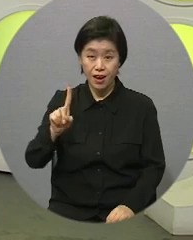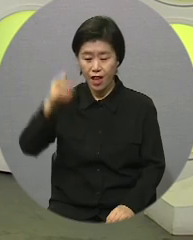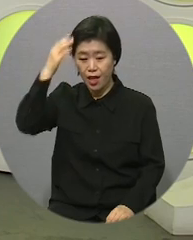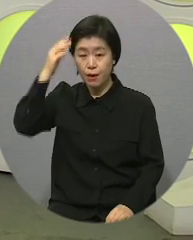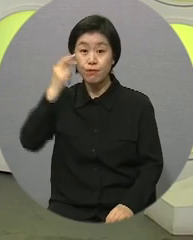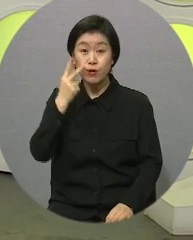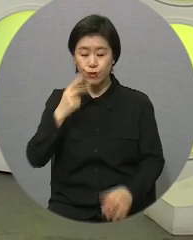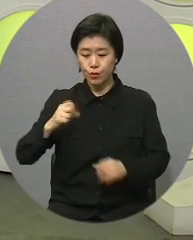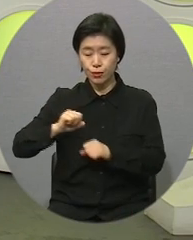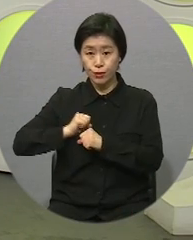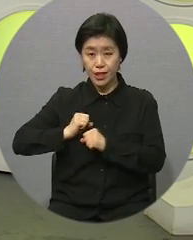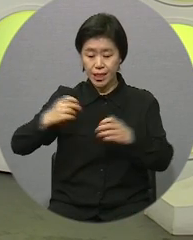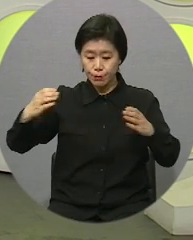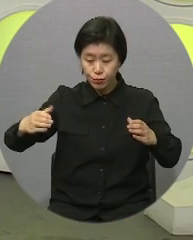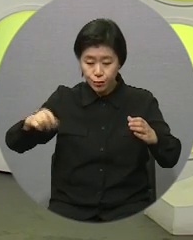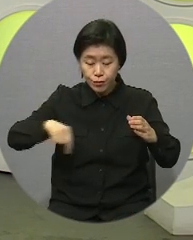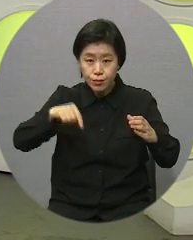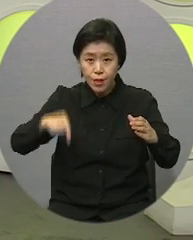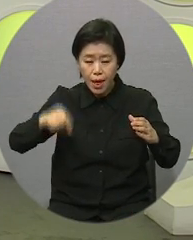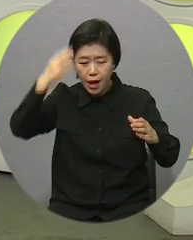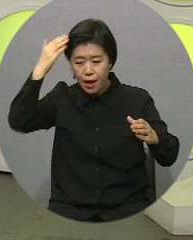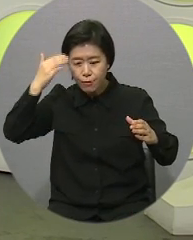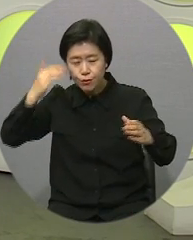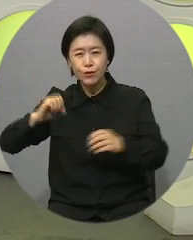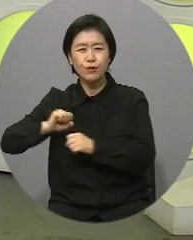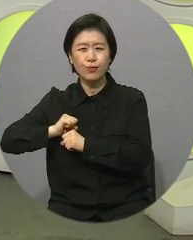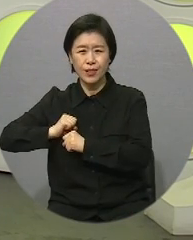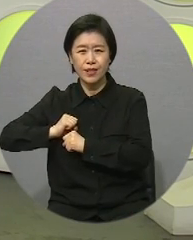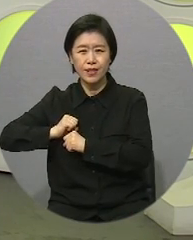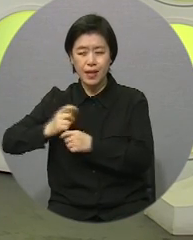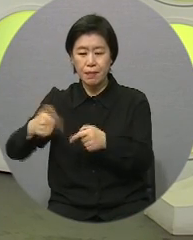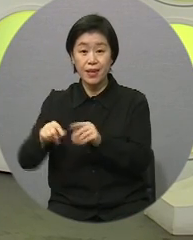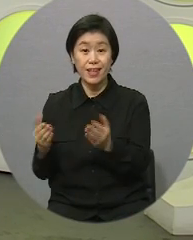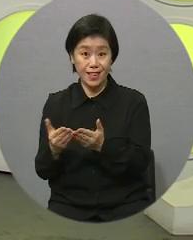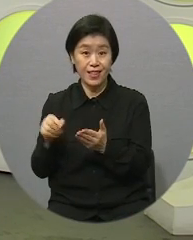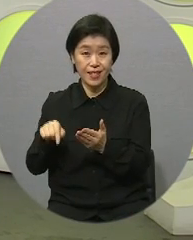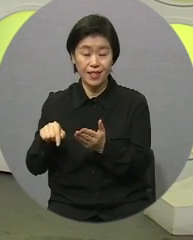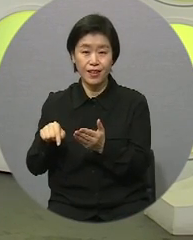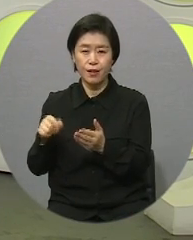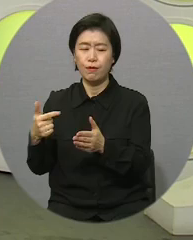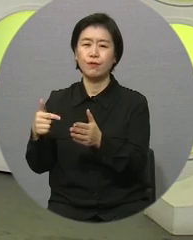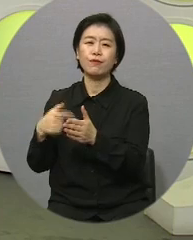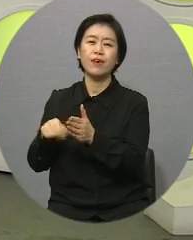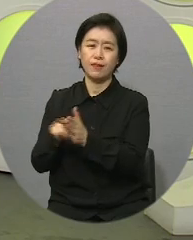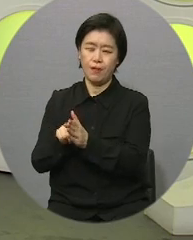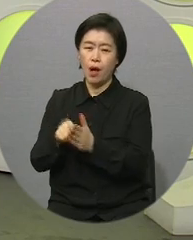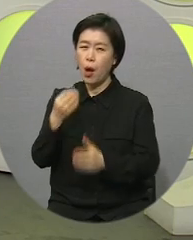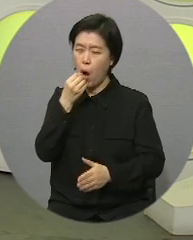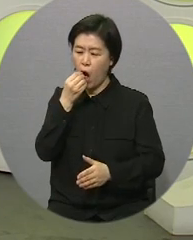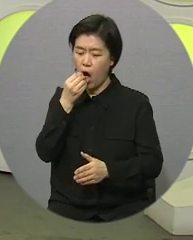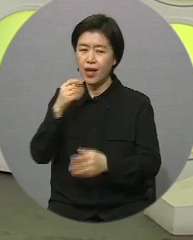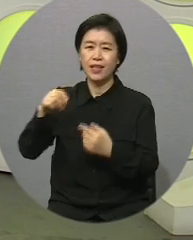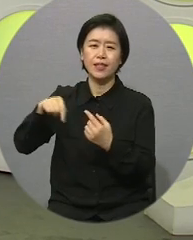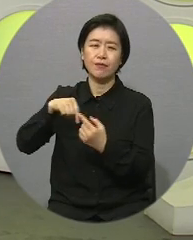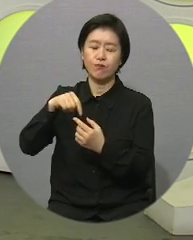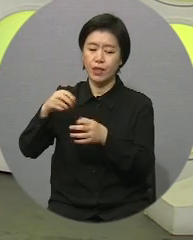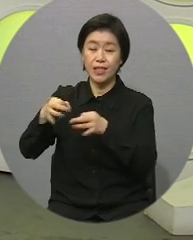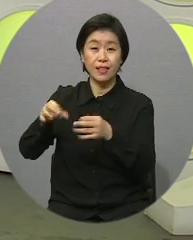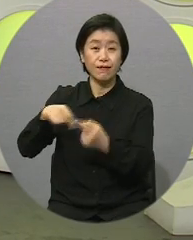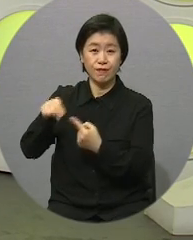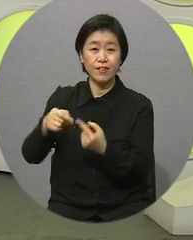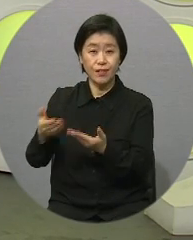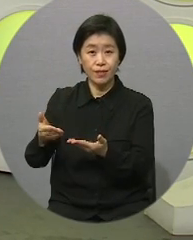따라서 우리 어머니가 그 돈 번 거 가지고 또 저도 키웠고 네 그러니까 이제 어머님이